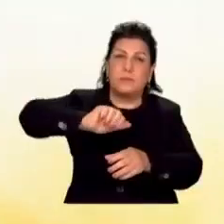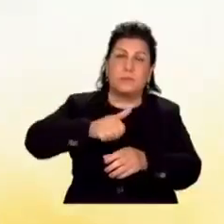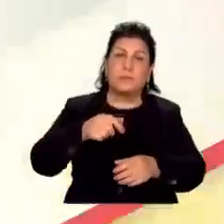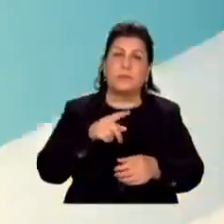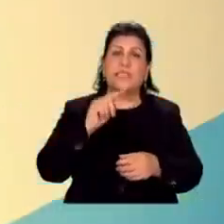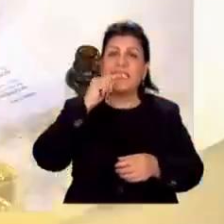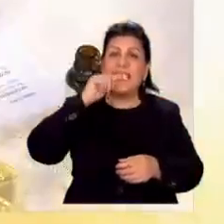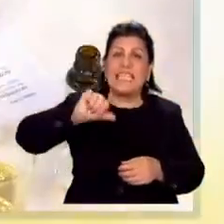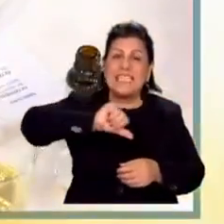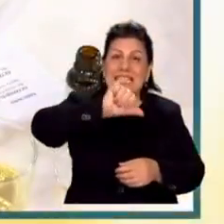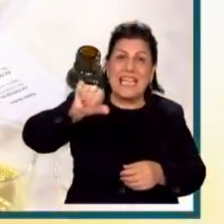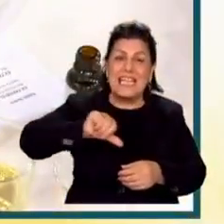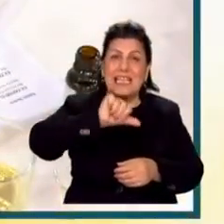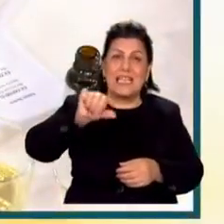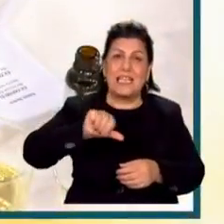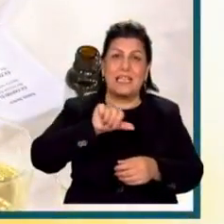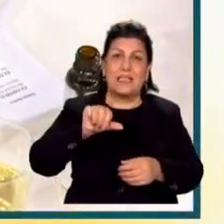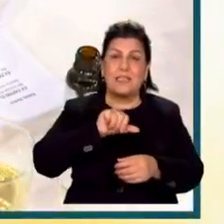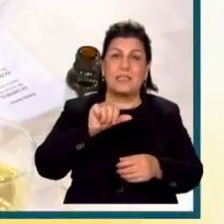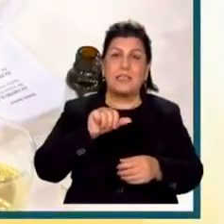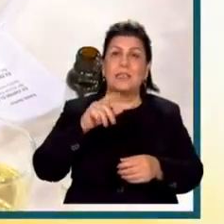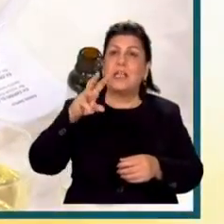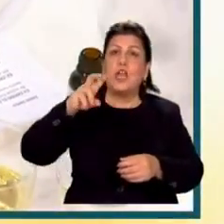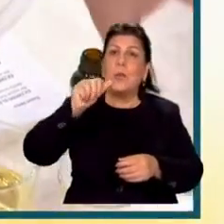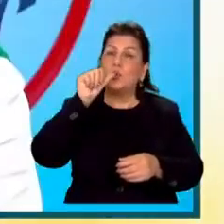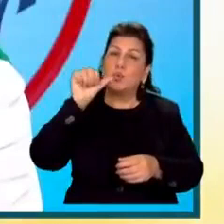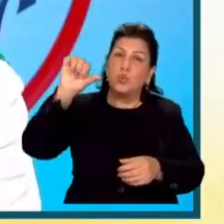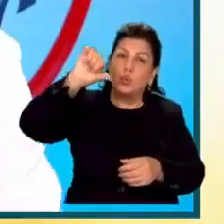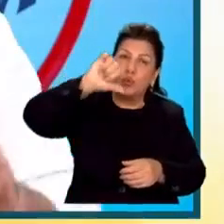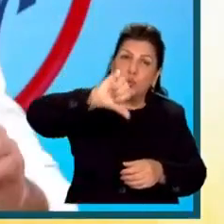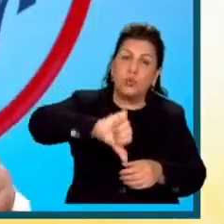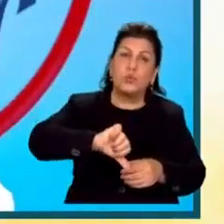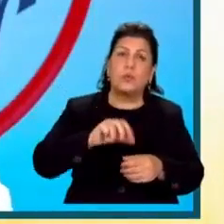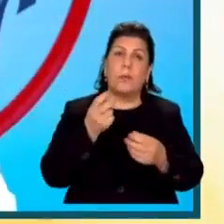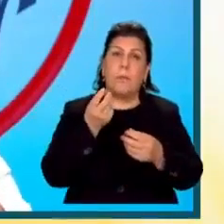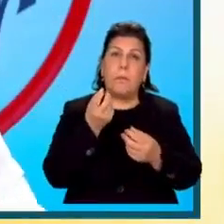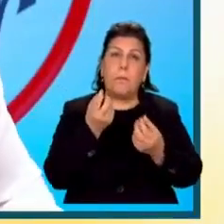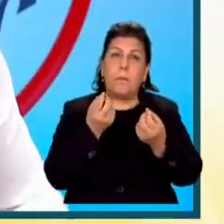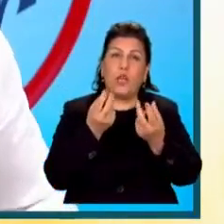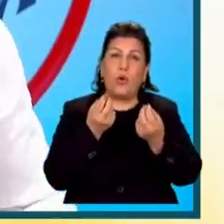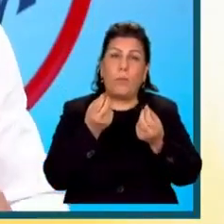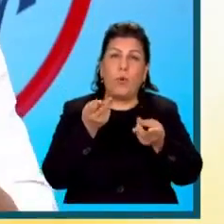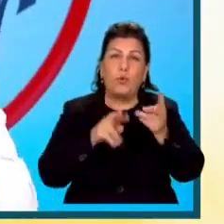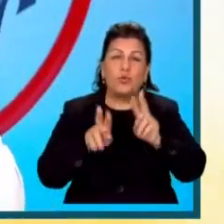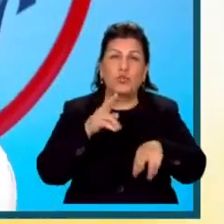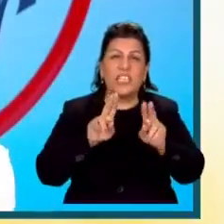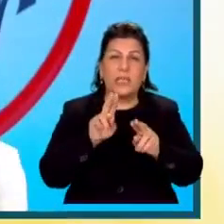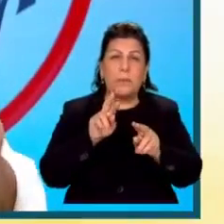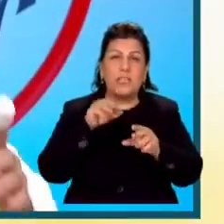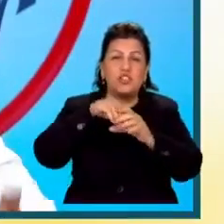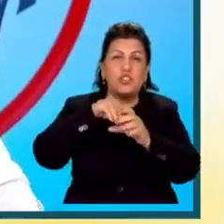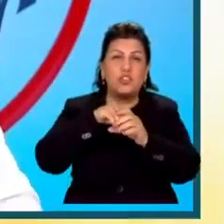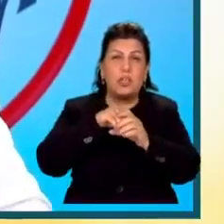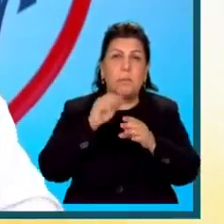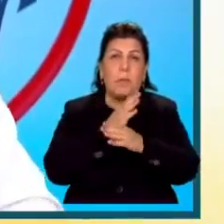zeytinyağının bir parça çözecek limon suyu ve antiseptik özellikler kazandıracak ve aynı